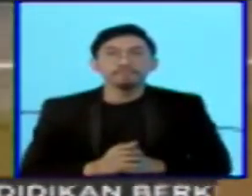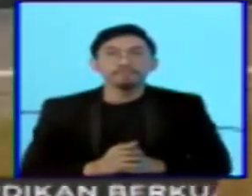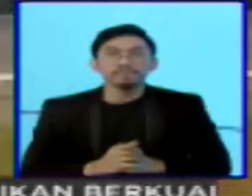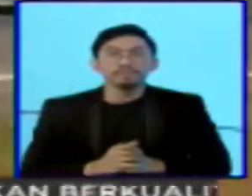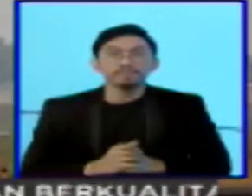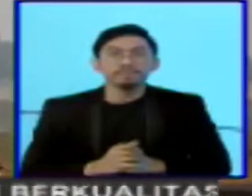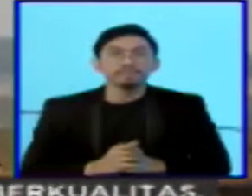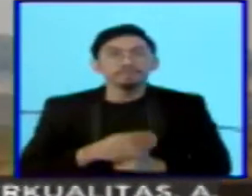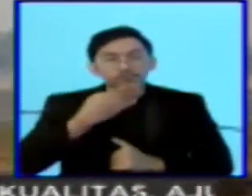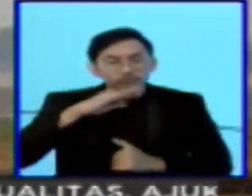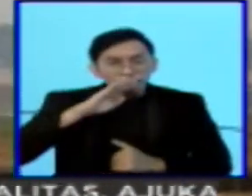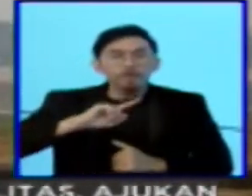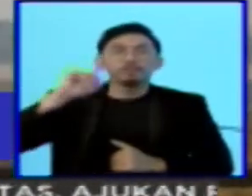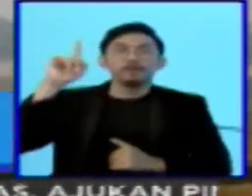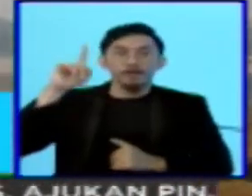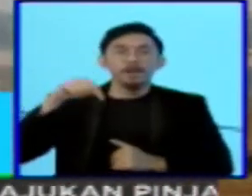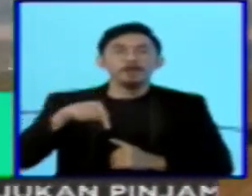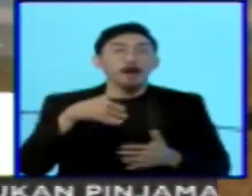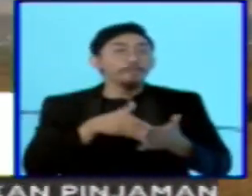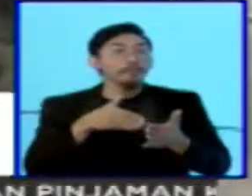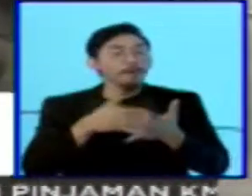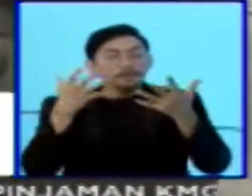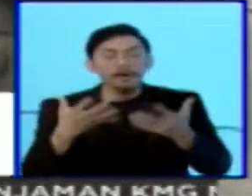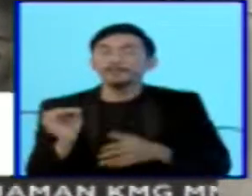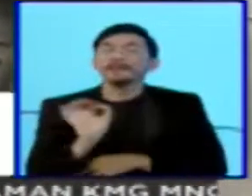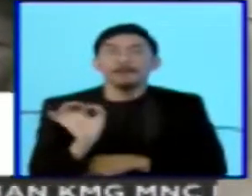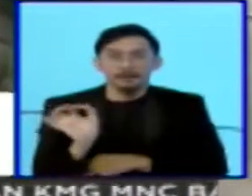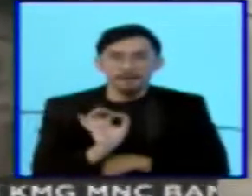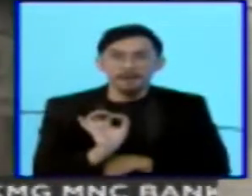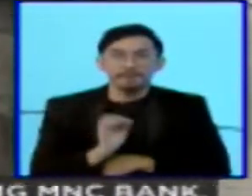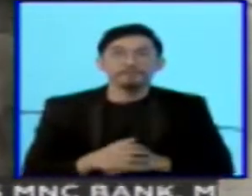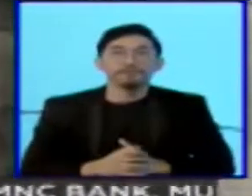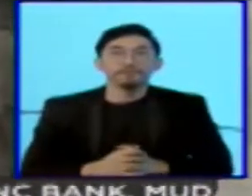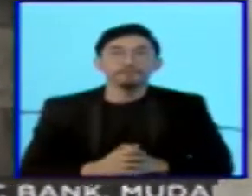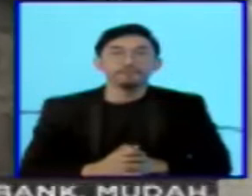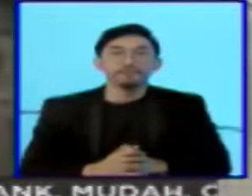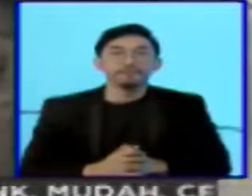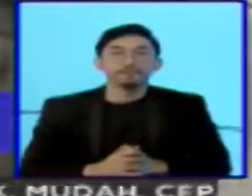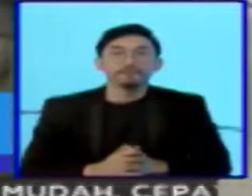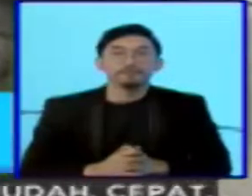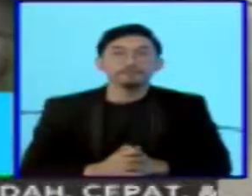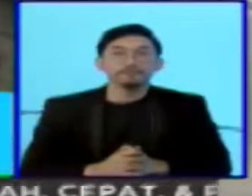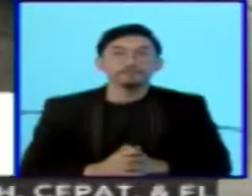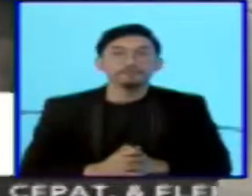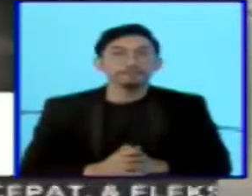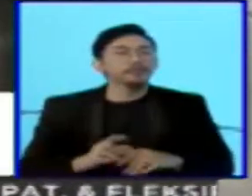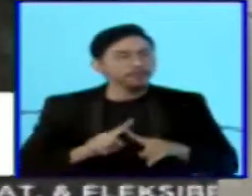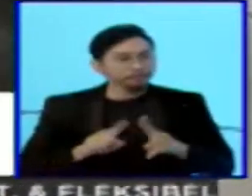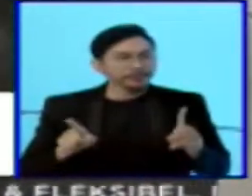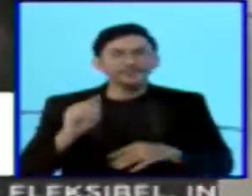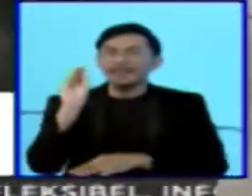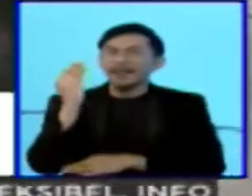Alhamdulillah tidak ada kendala yang berarti, hanya memang challenging saja dengan Jakarta yang cara pandangnya kurang bagus, sementara kita